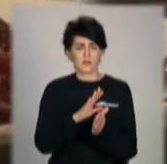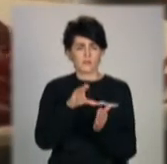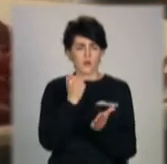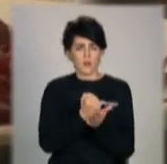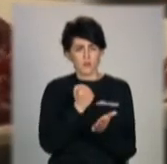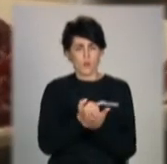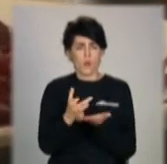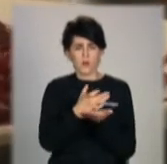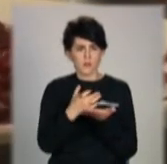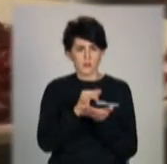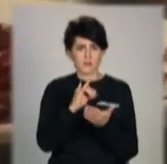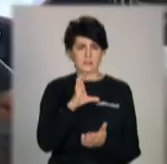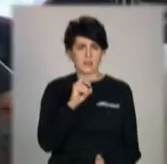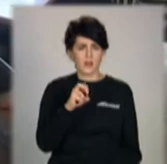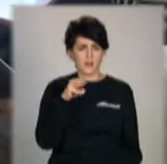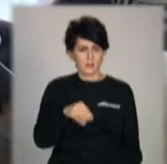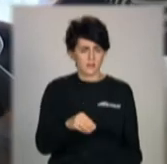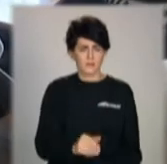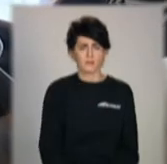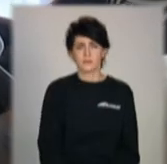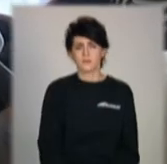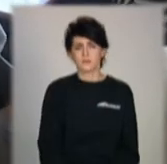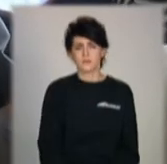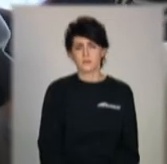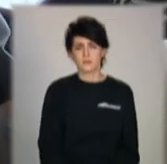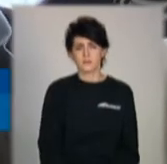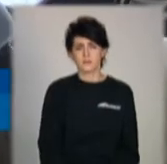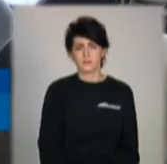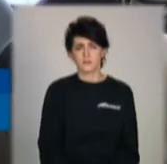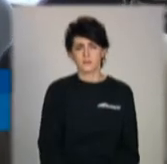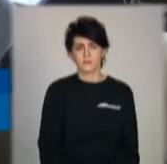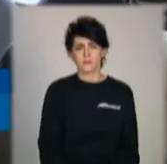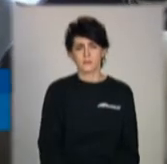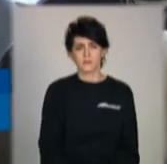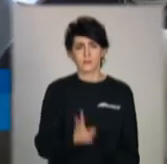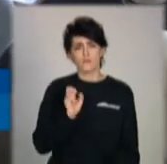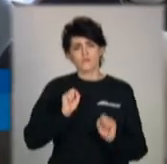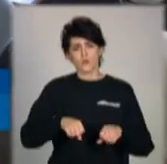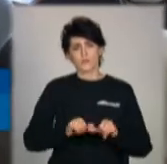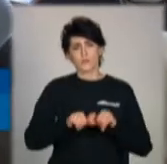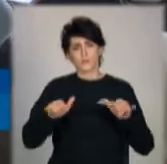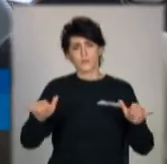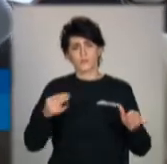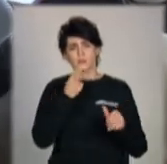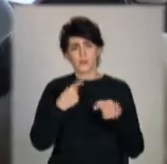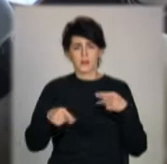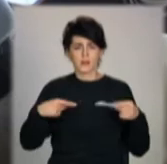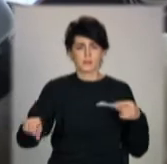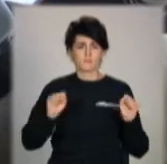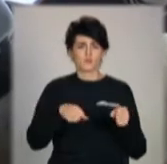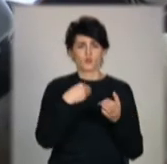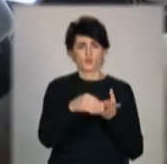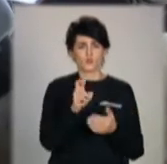пюре, котлета і вінегрет. Ну, может больше разнообразить, допустим, то, что можно купить в